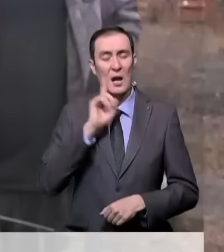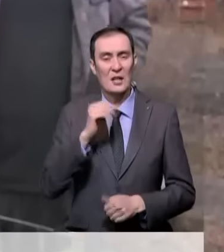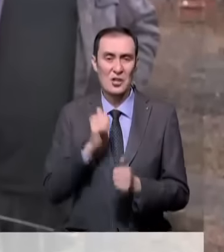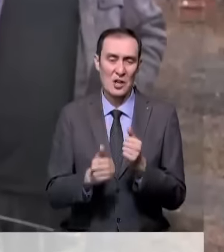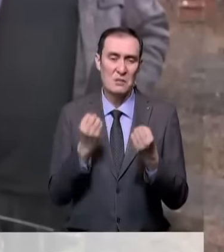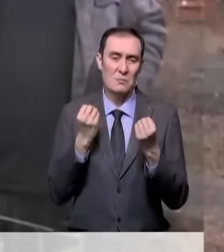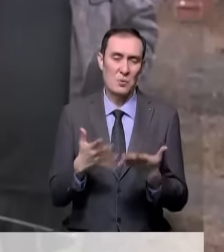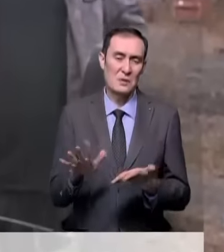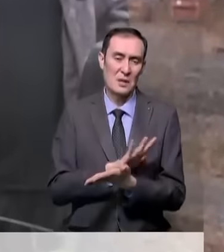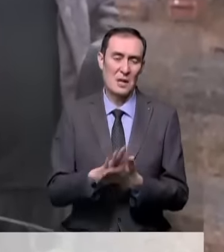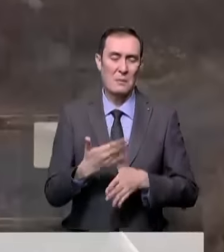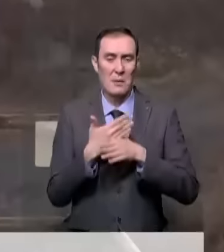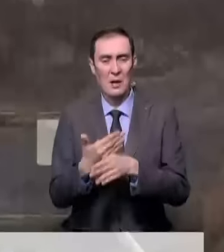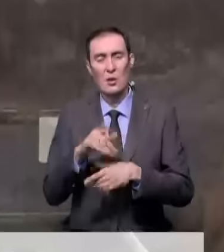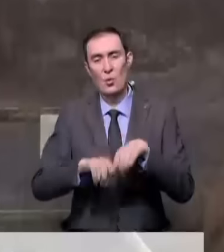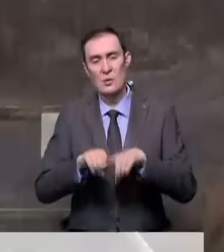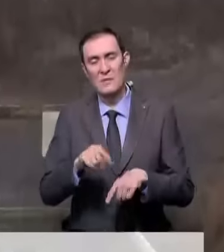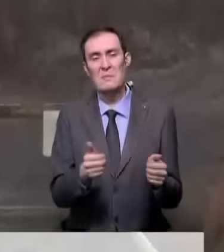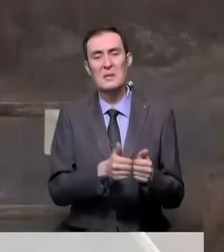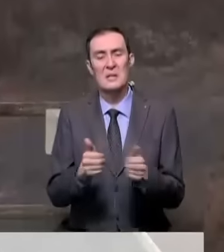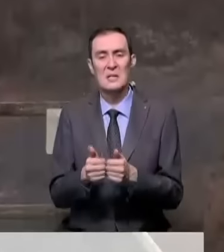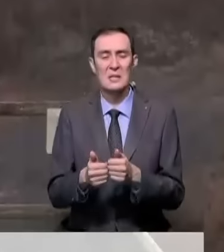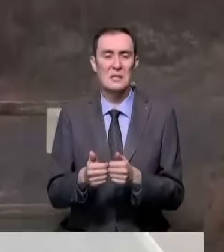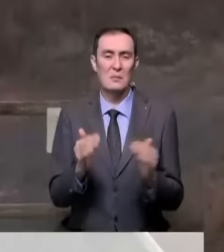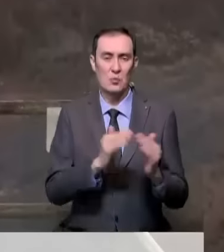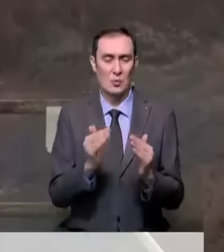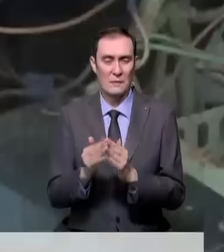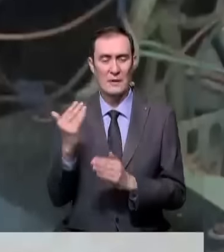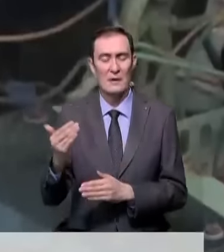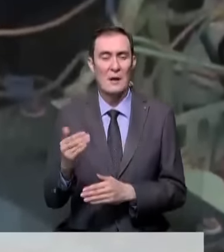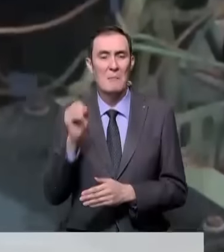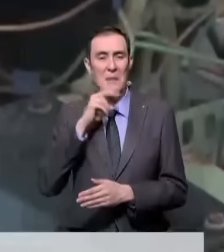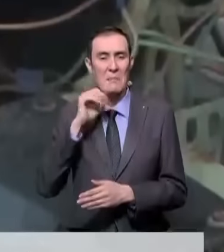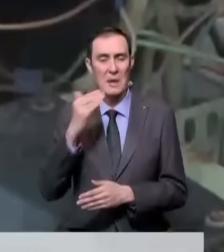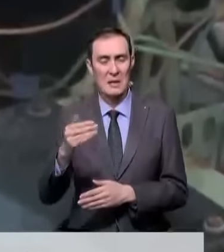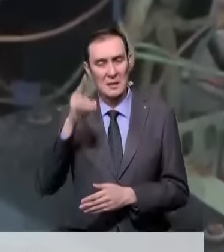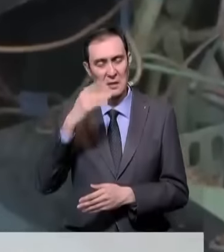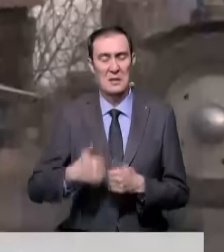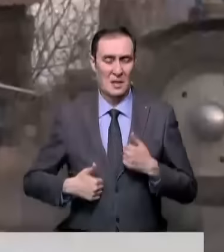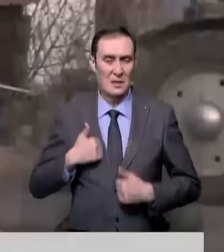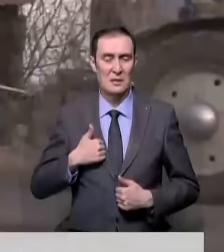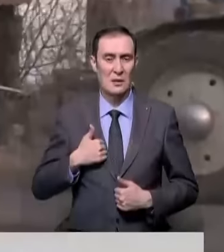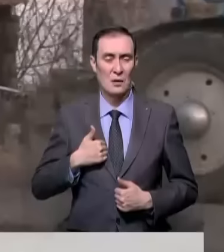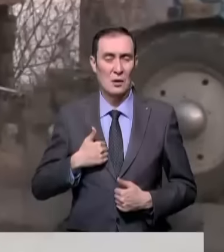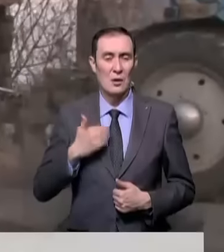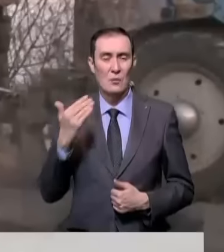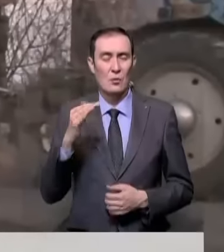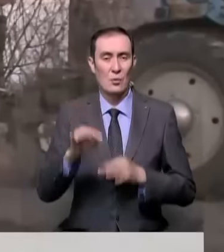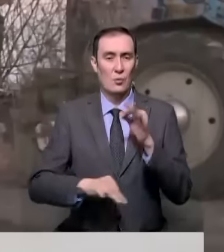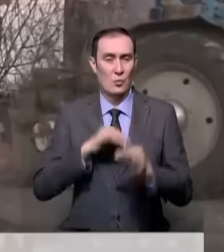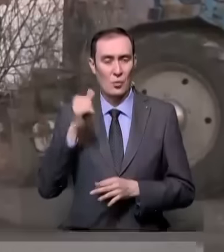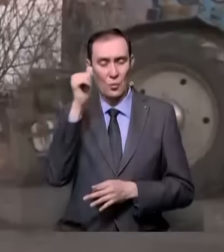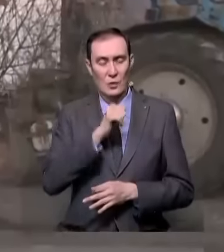чаще просто так помогает родственникам и соседям. Вячеслав Шушаков, племянник Бориса, дяди гордится. Круглый год, как вот